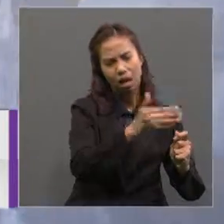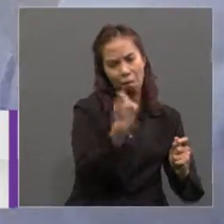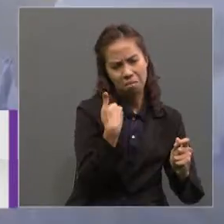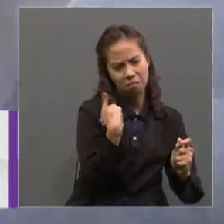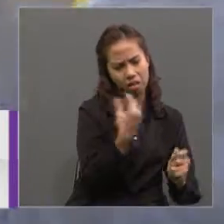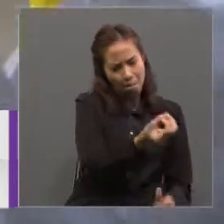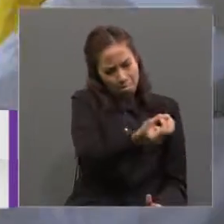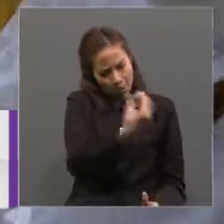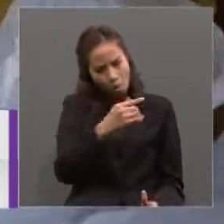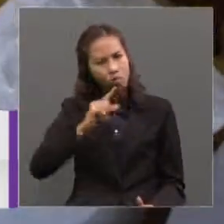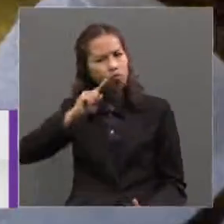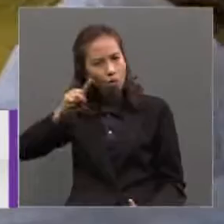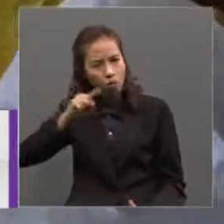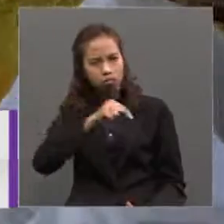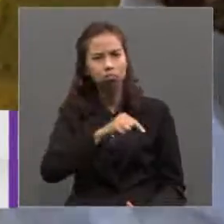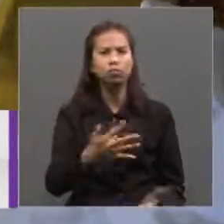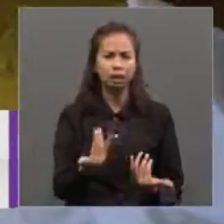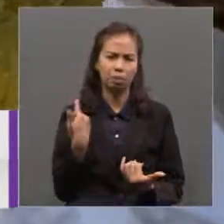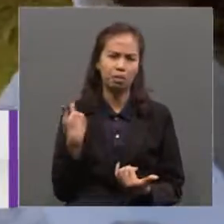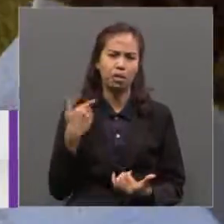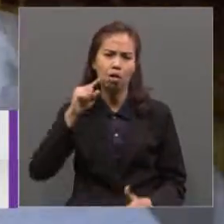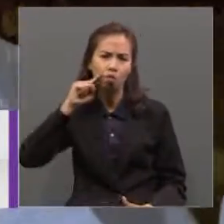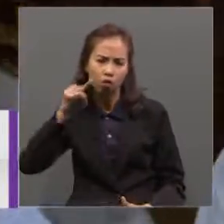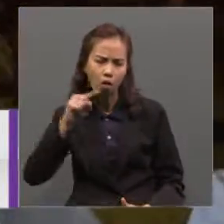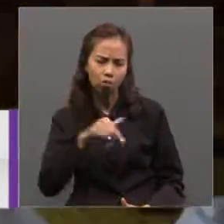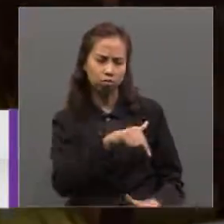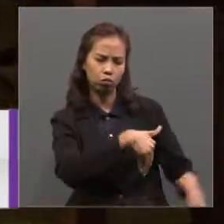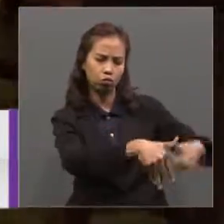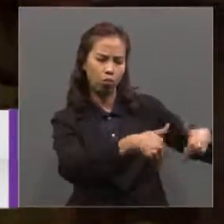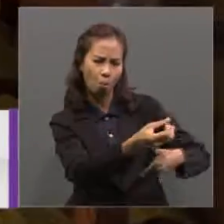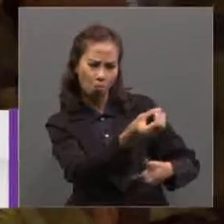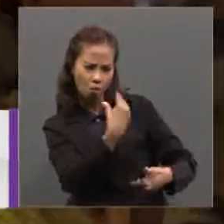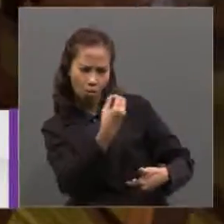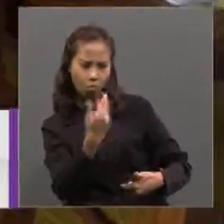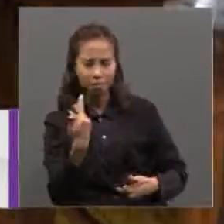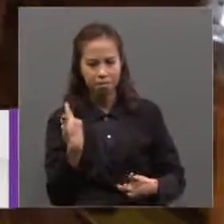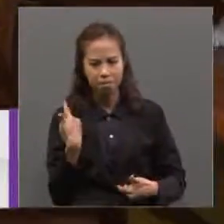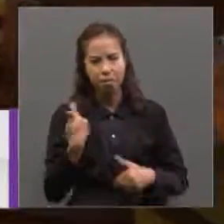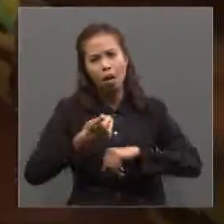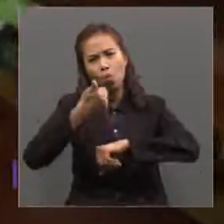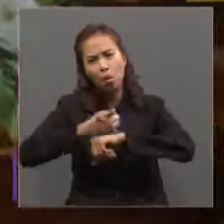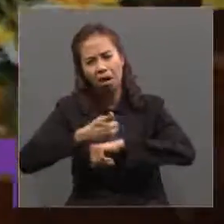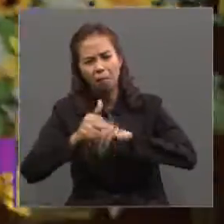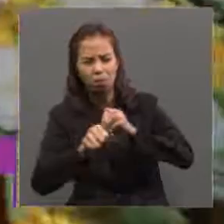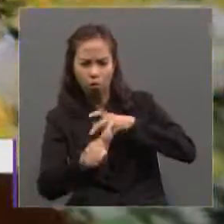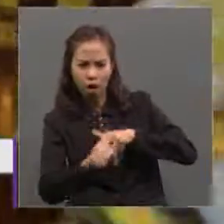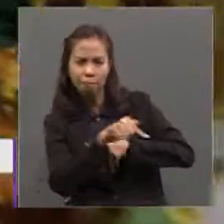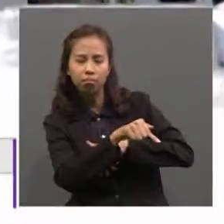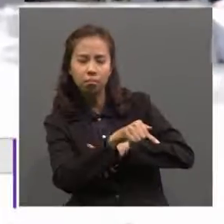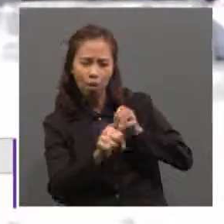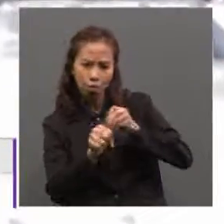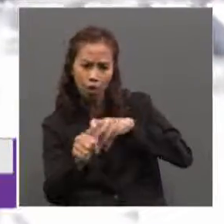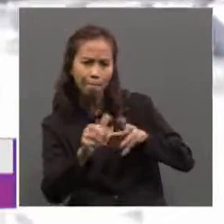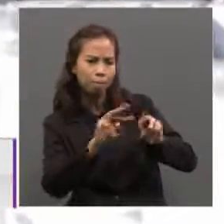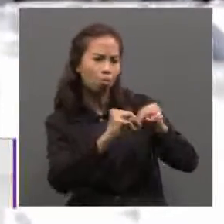องเรียนที่สำนักงานของพรรคเสรีรวมไทยชาวบ้านบอกว่ามีผู้นำชุมชนในหมู่บ้านแห่งหนึ่งในตำบลสาวัตถี